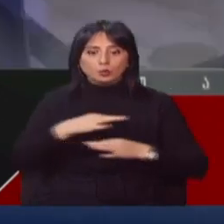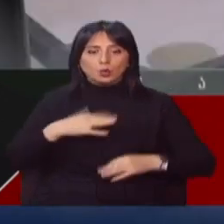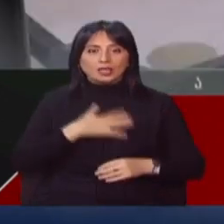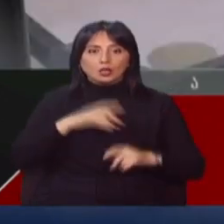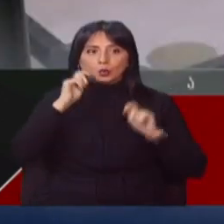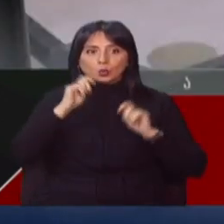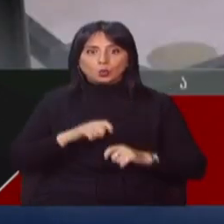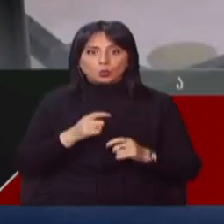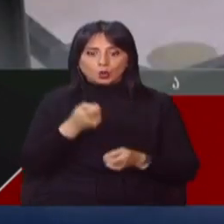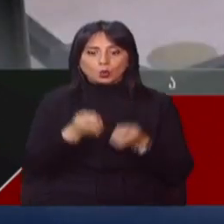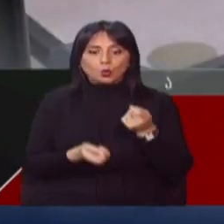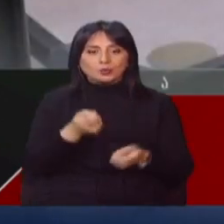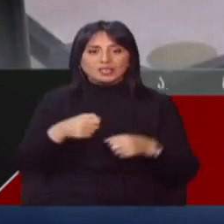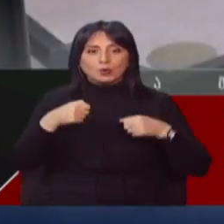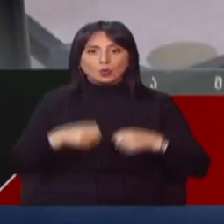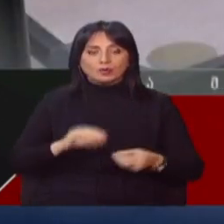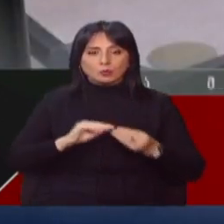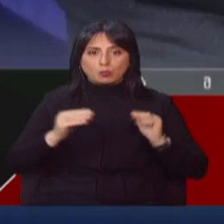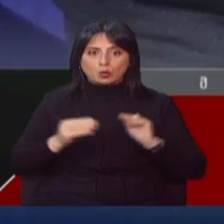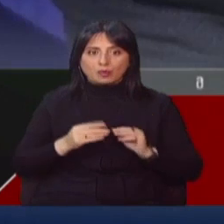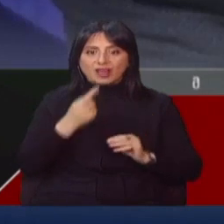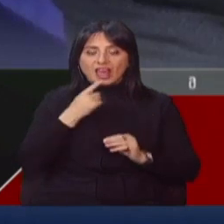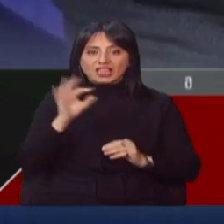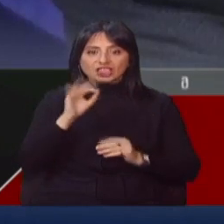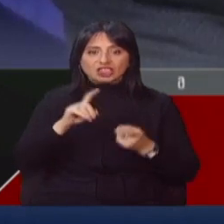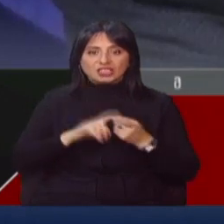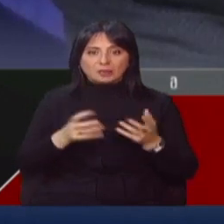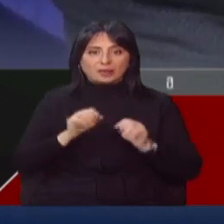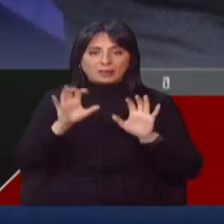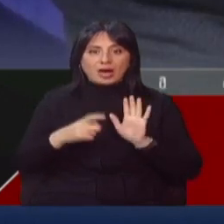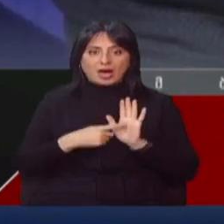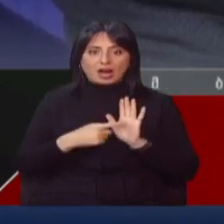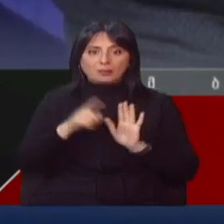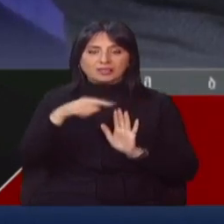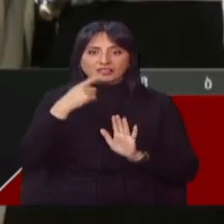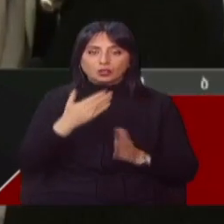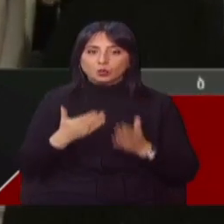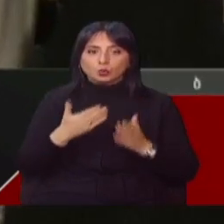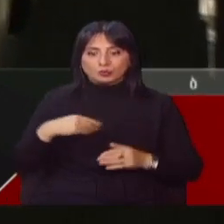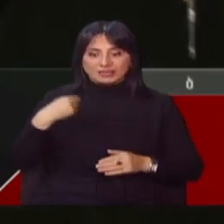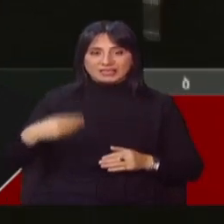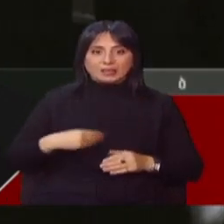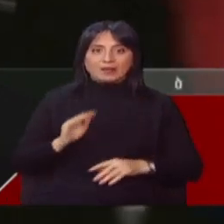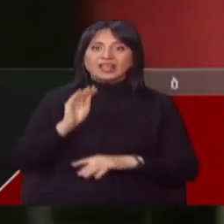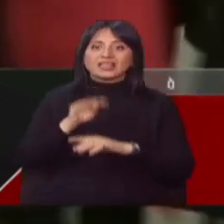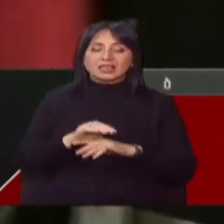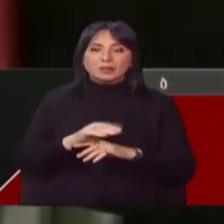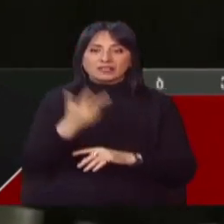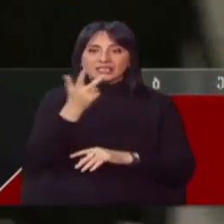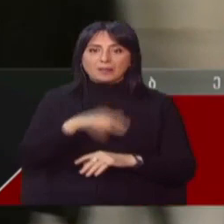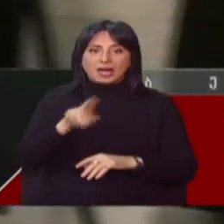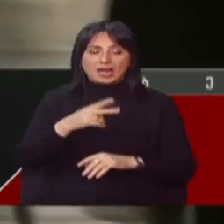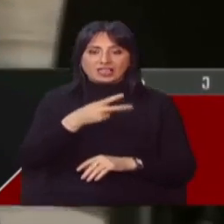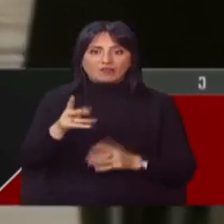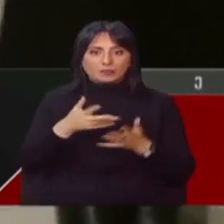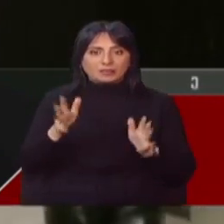აწუხებს უკრაინაში უმცირესობების უფლებების პრობლემაც და ენის შესახებ მიღებული კანონი. მისი თქმით, თუნდაც საფრანგეთს დამატებით 3 მილიარდ